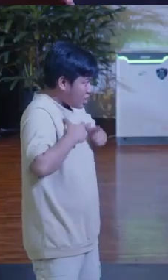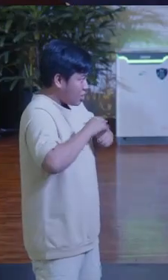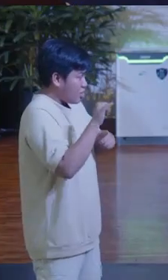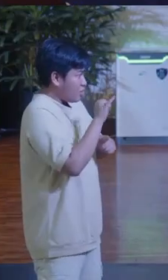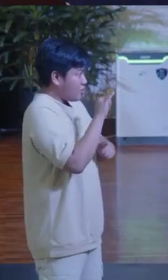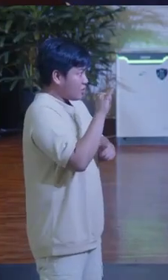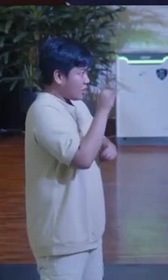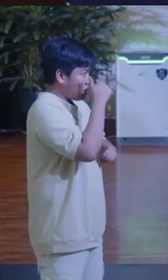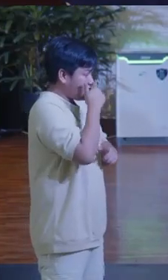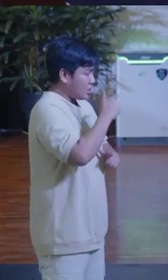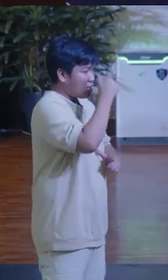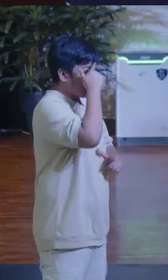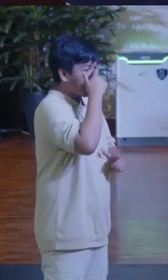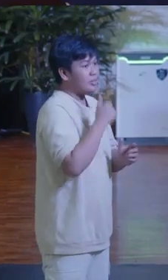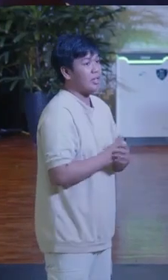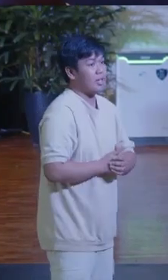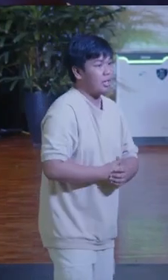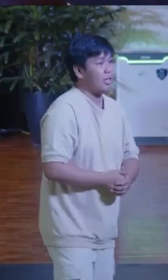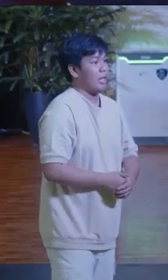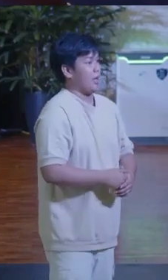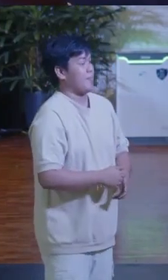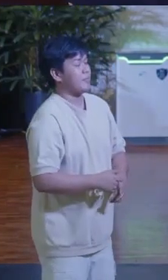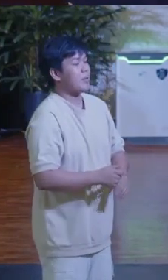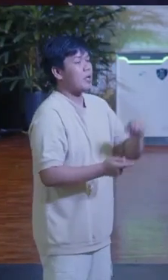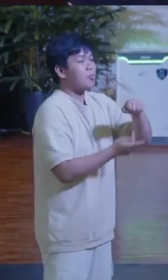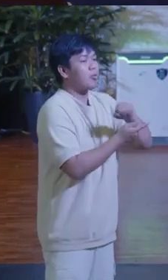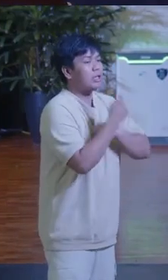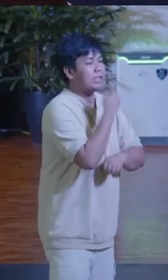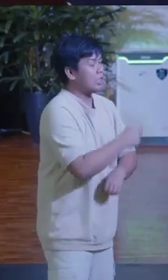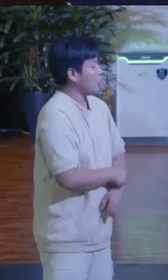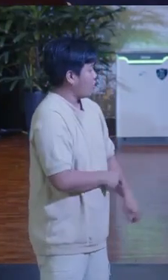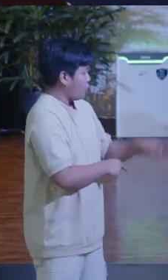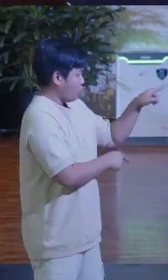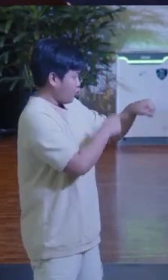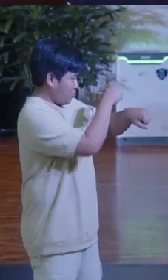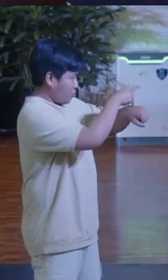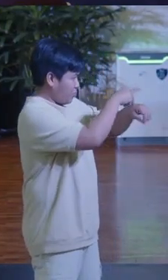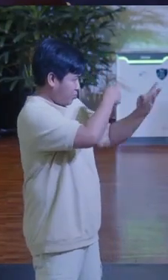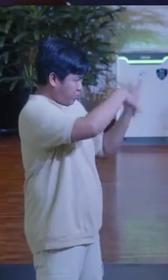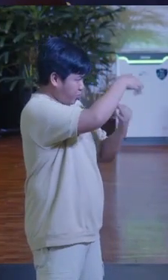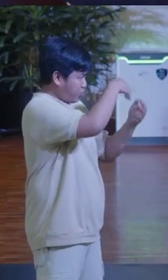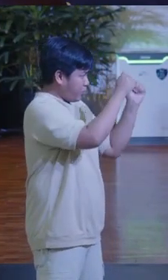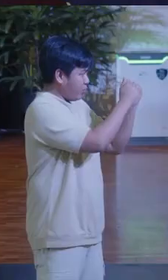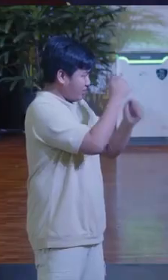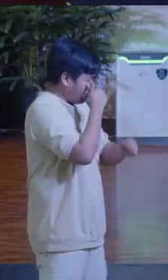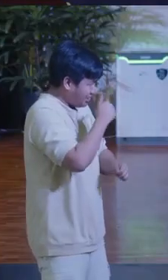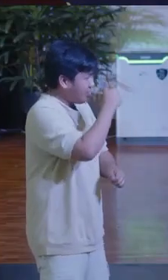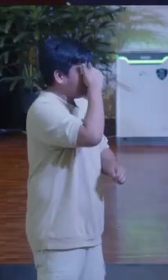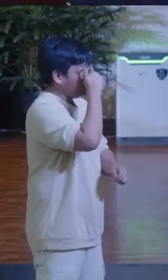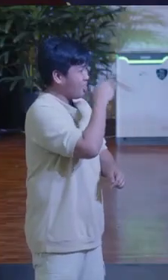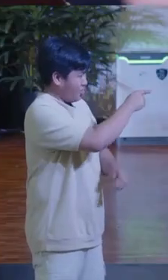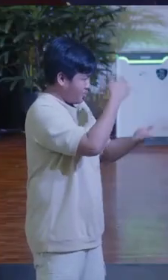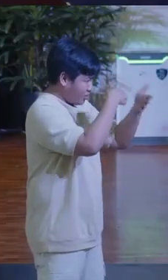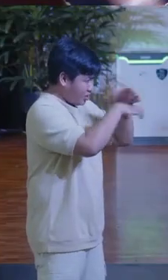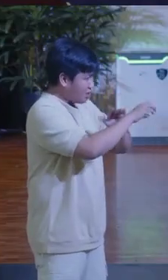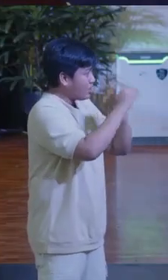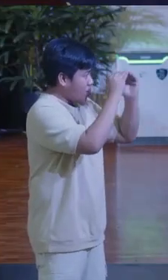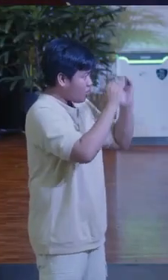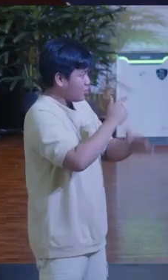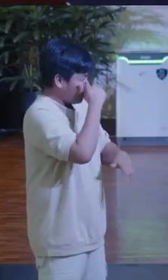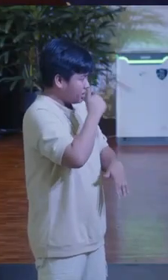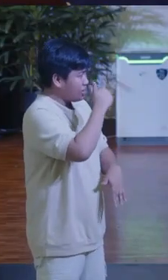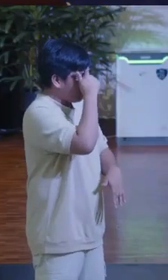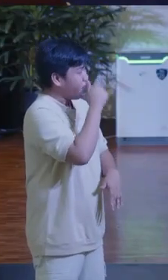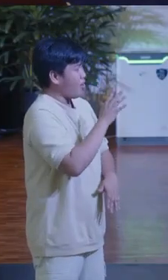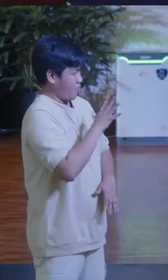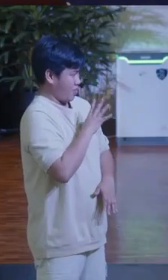Gentile, nakikikain ka na nga sa mga hentil. Nakikisama ka na sa kanilang bahay. Pasok-labas ka na sa bahay ng mga